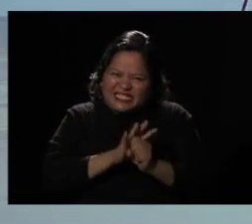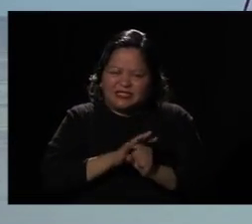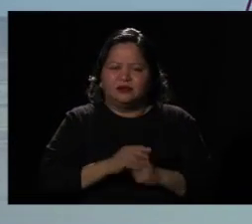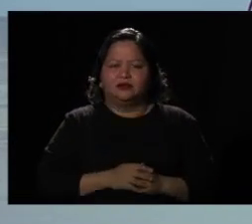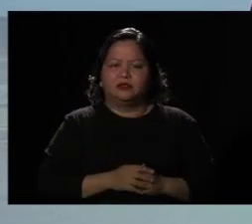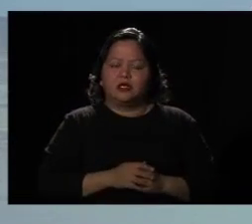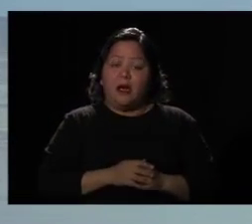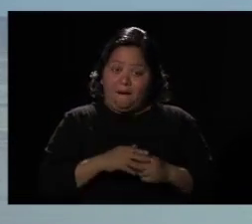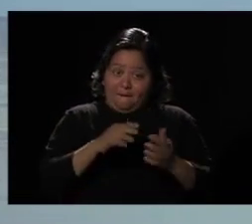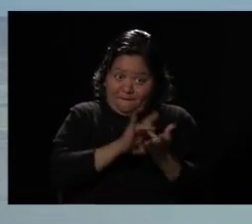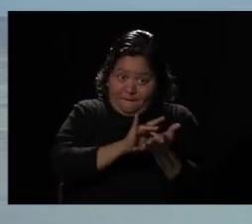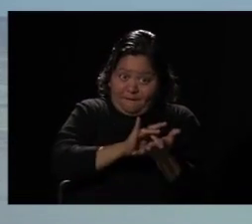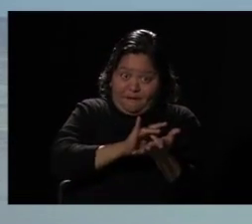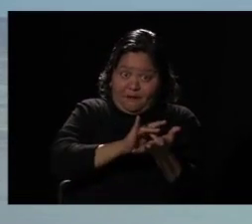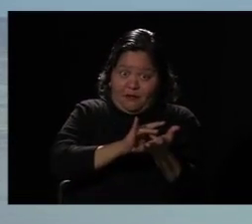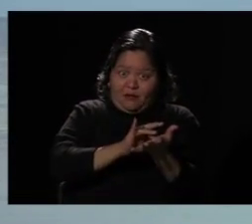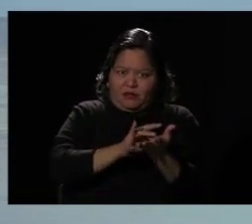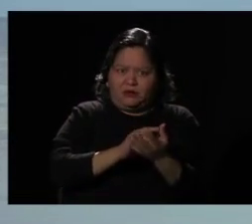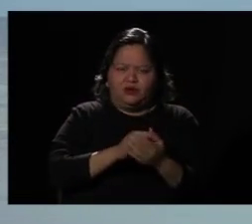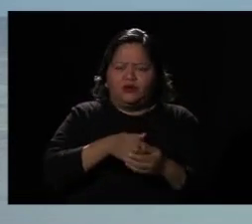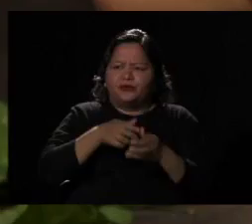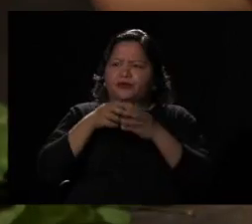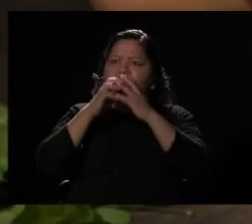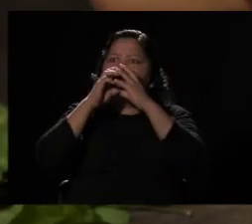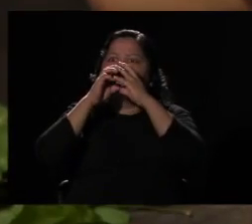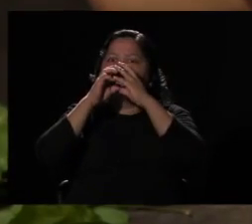hana maiguho maulik.